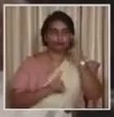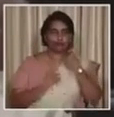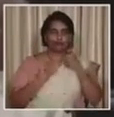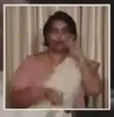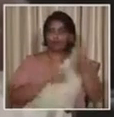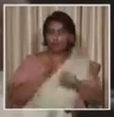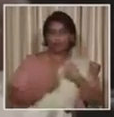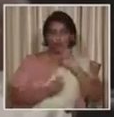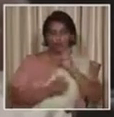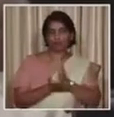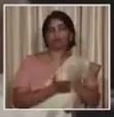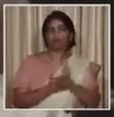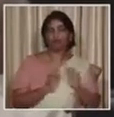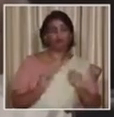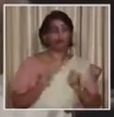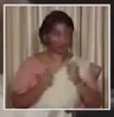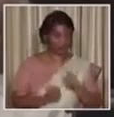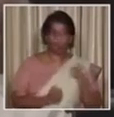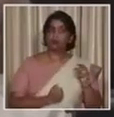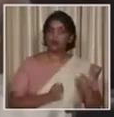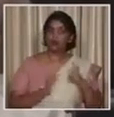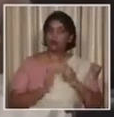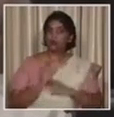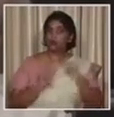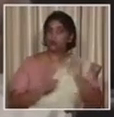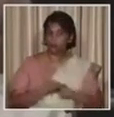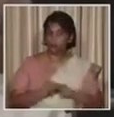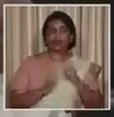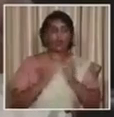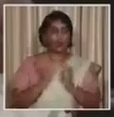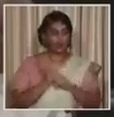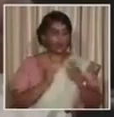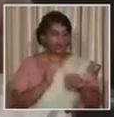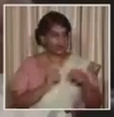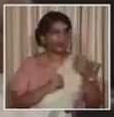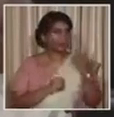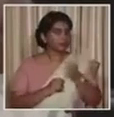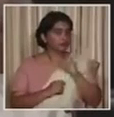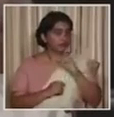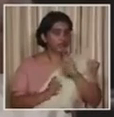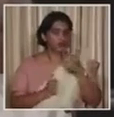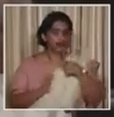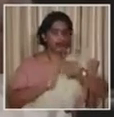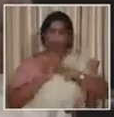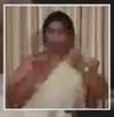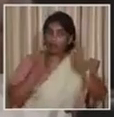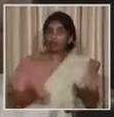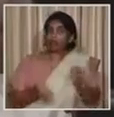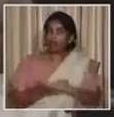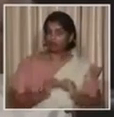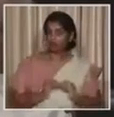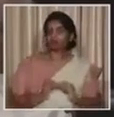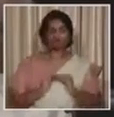ජනතාව රැවටීමට ගන්නා උත්සාහය IMF විස්තීර්ණ ණය කියන්නේ වැටුණු රටක් යලි යථා